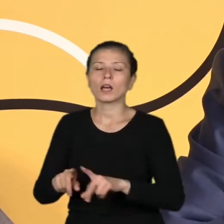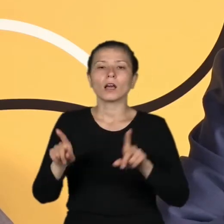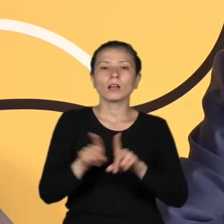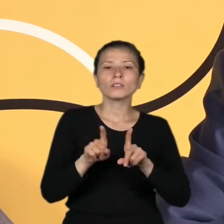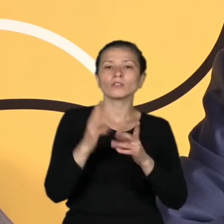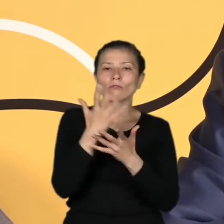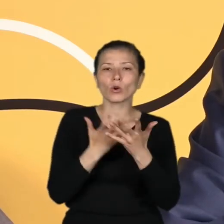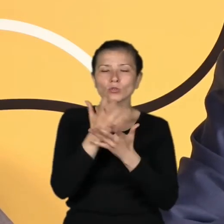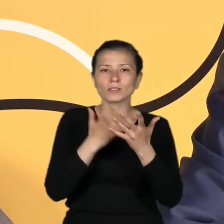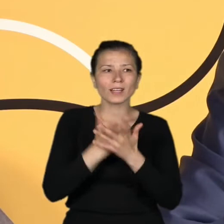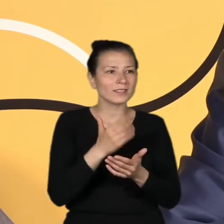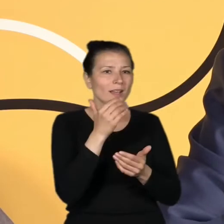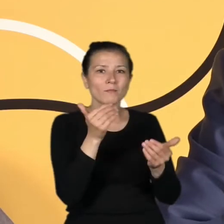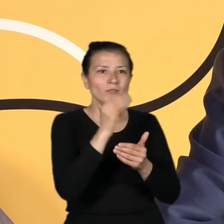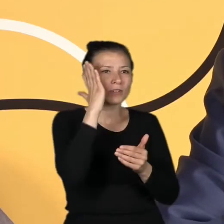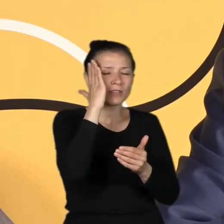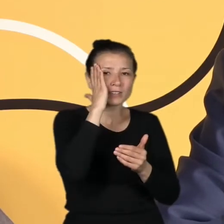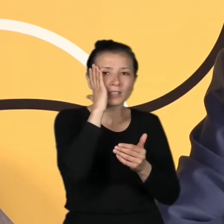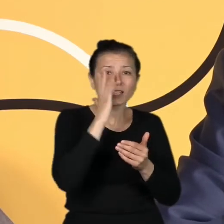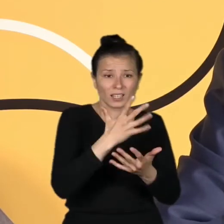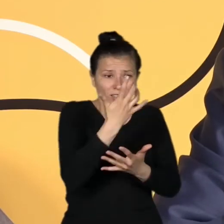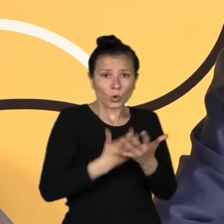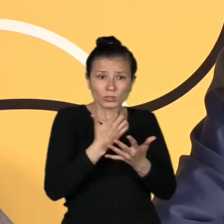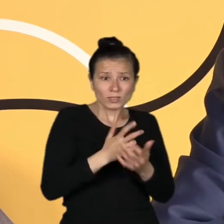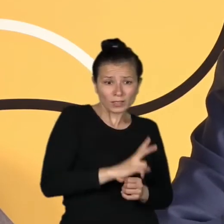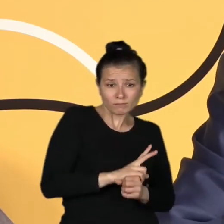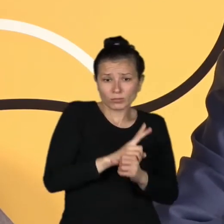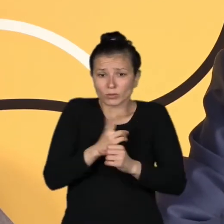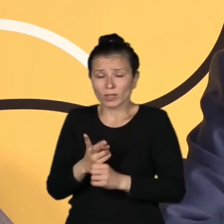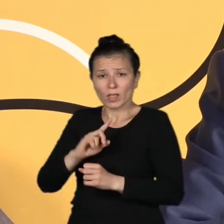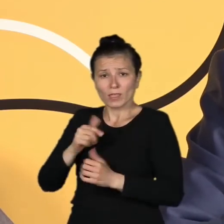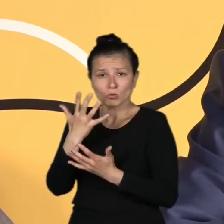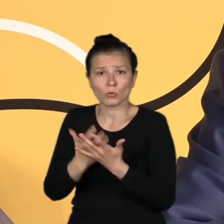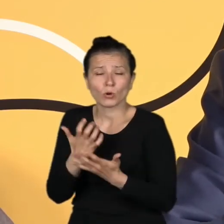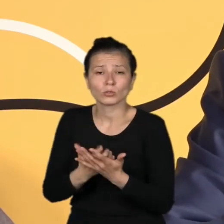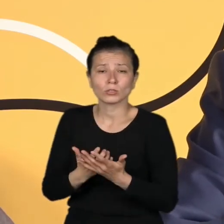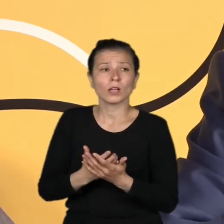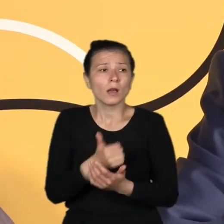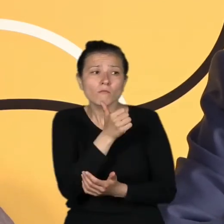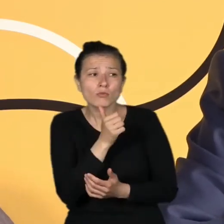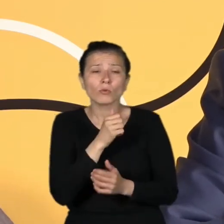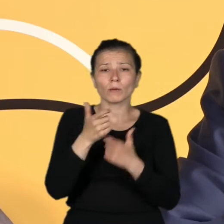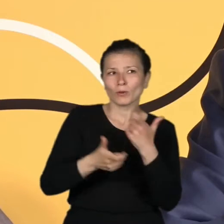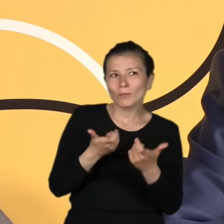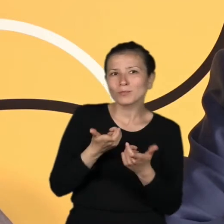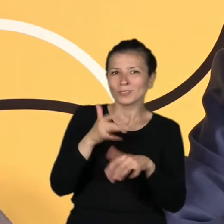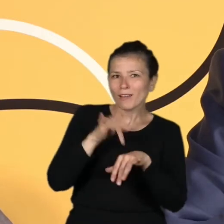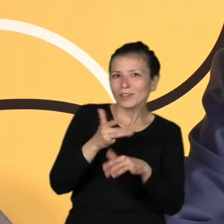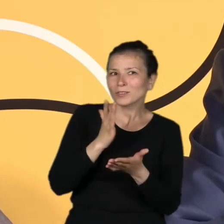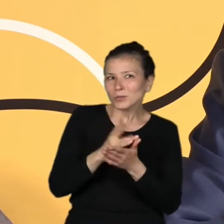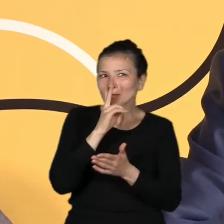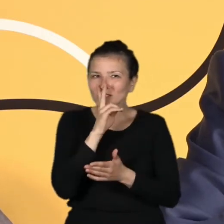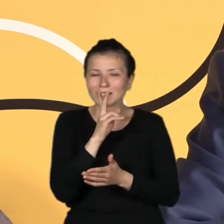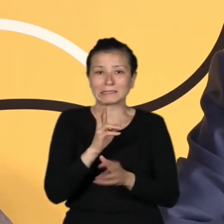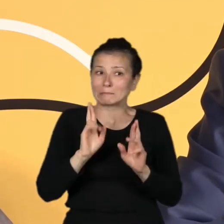potencjału wiedzy i obrócenia go na naszą korzyść. Tak próbujemy robić i efekty już obserwujemy i mam nadzieję,